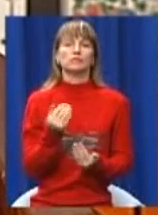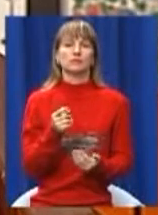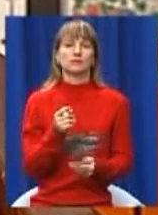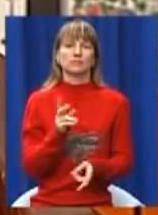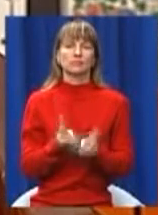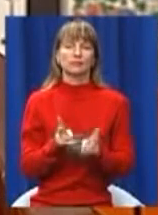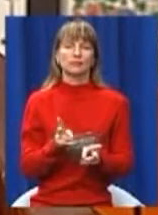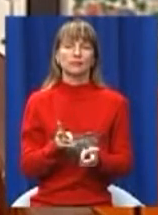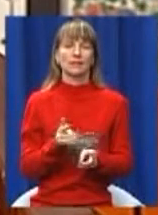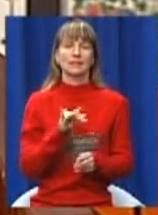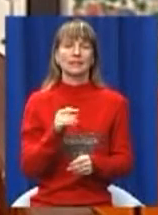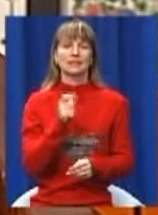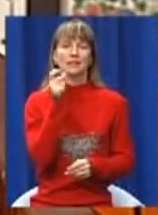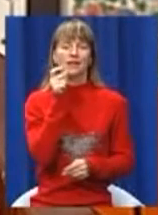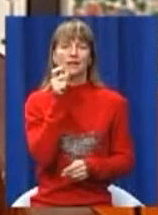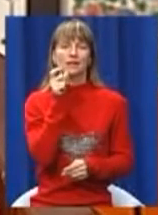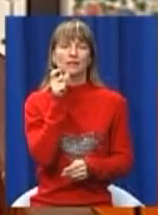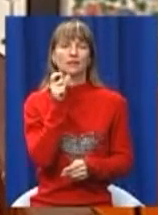Вона виготовляється з цукру та